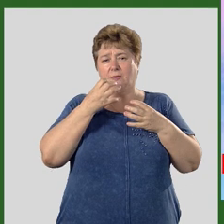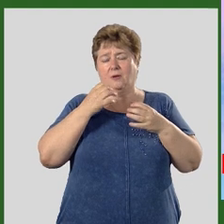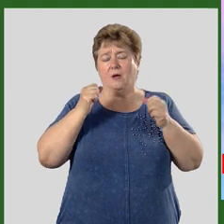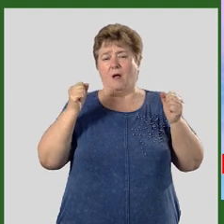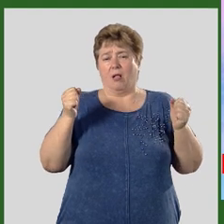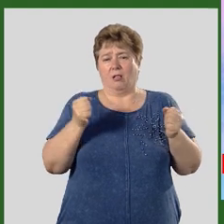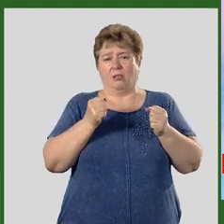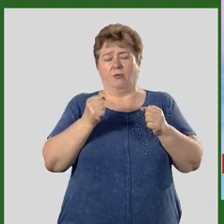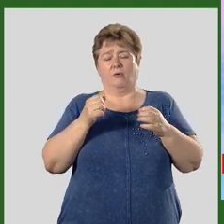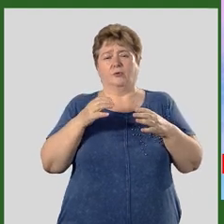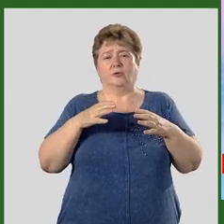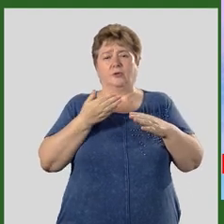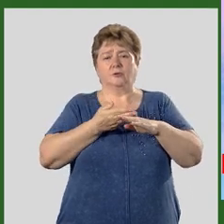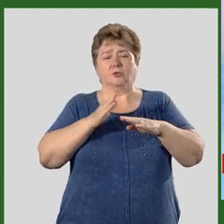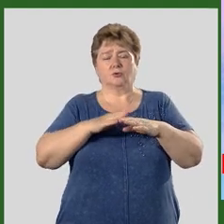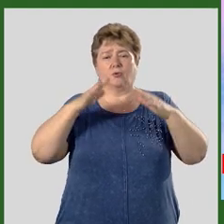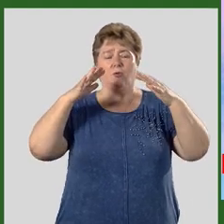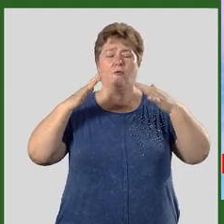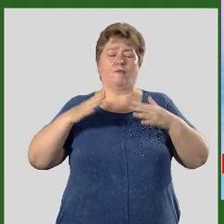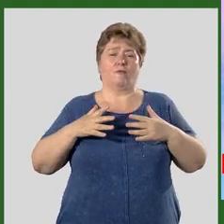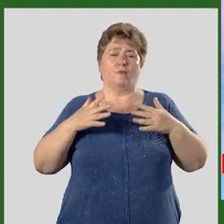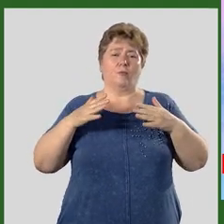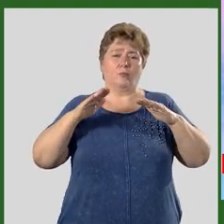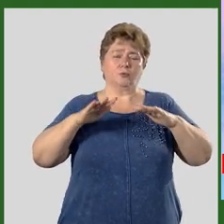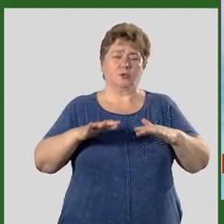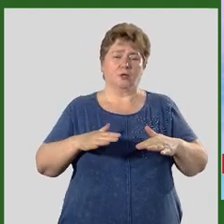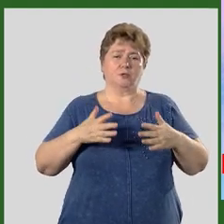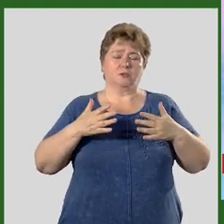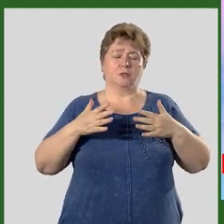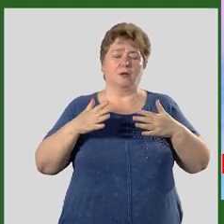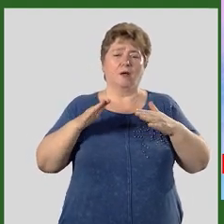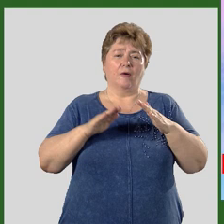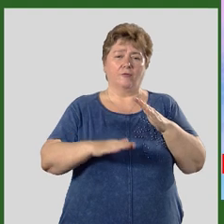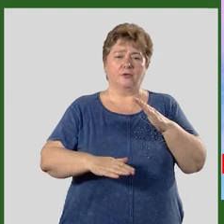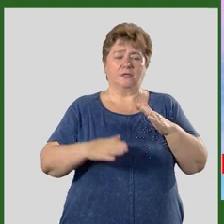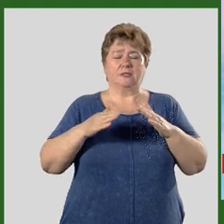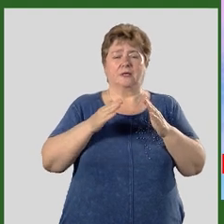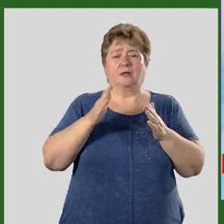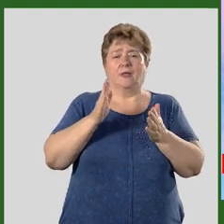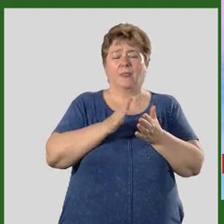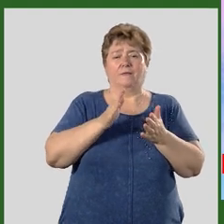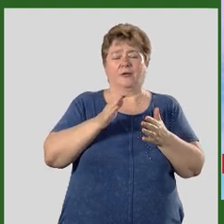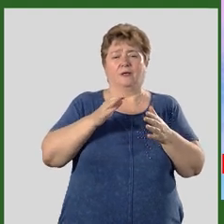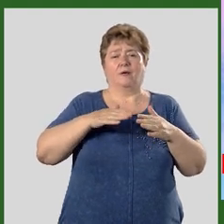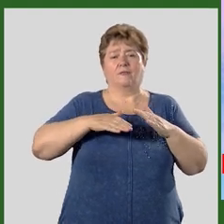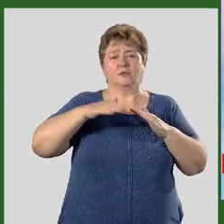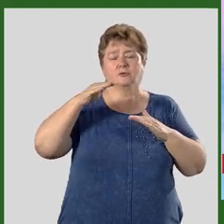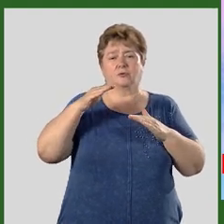холодный, тяжелый воздух опускается вниз. Давление высокое.